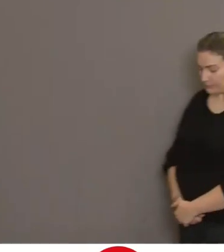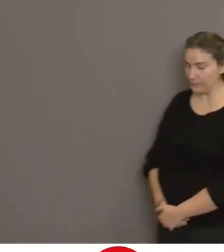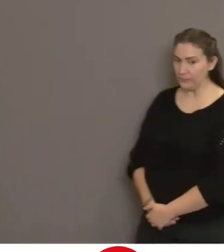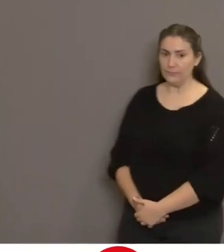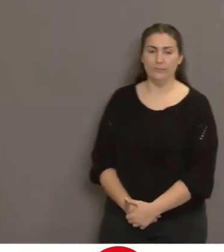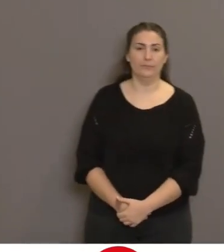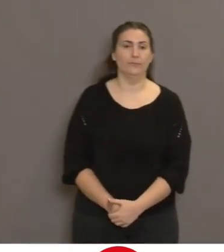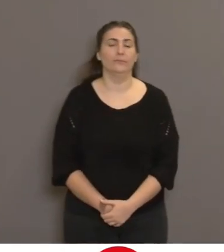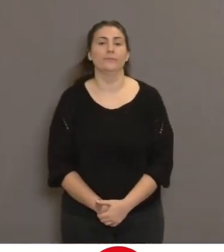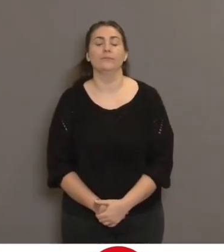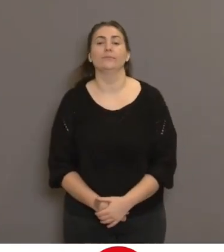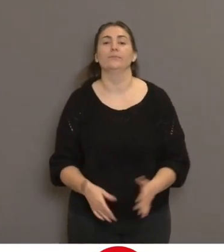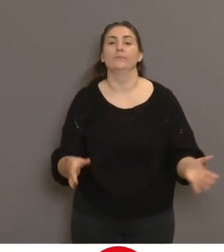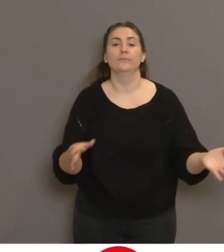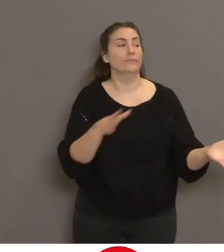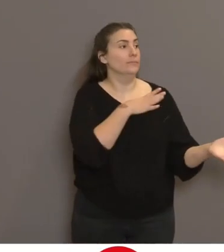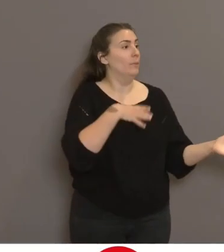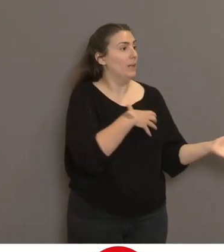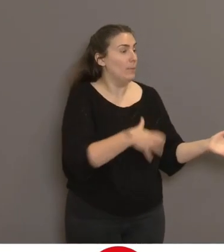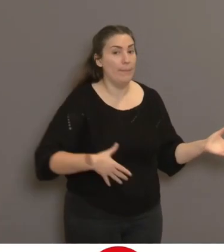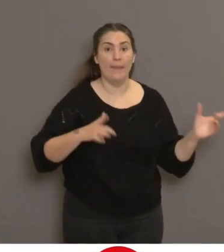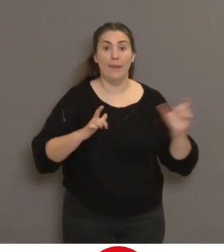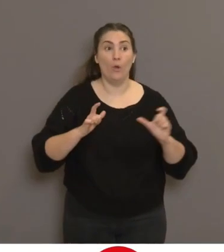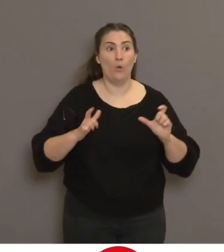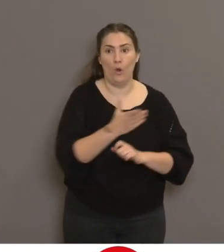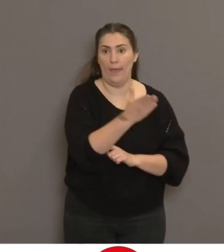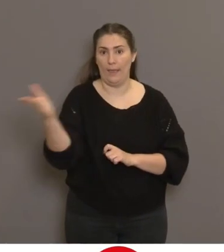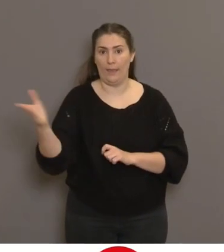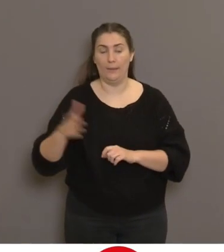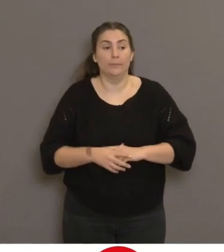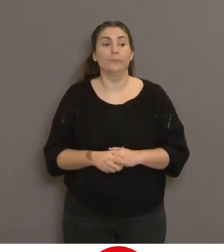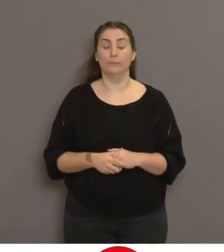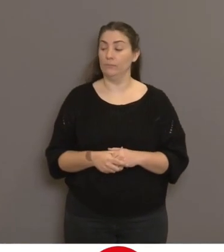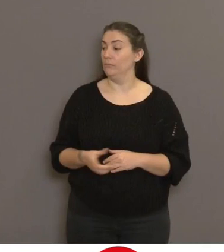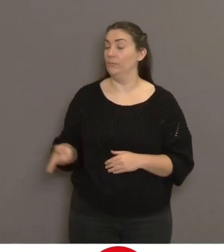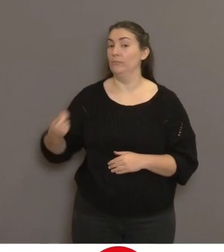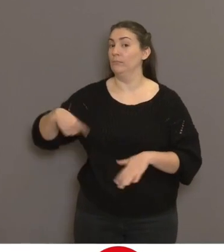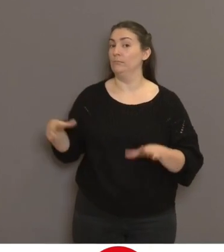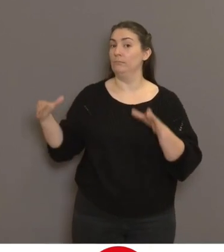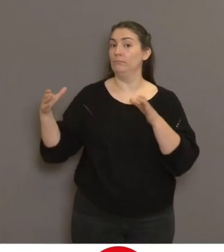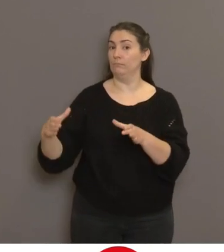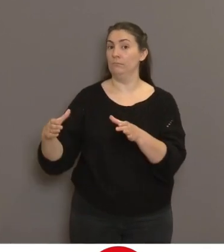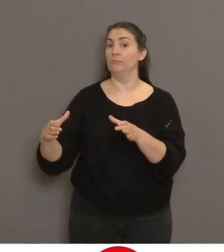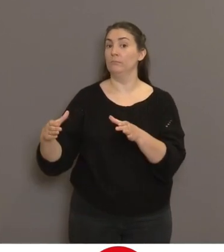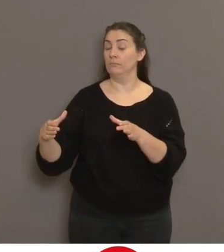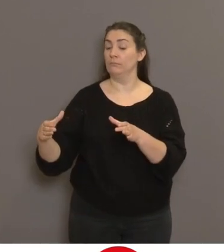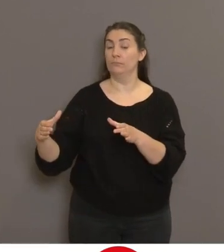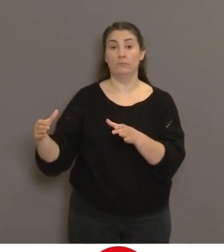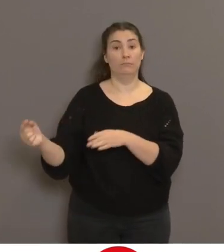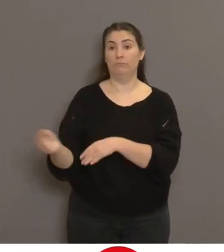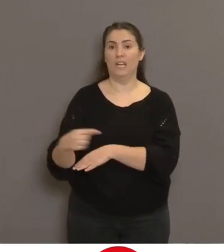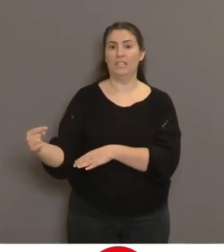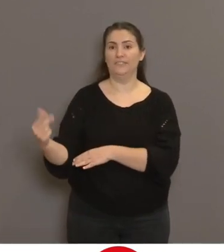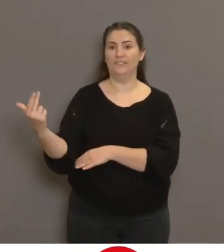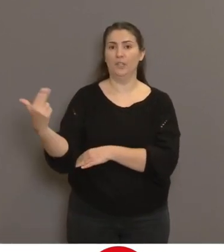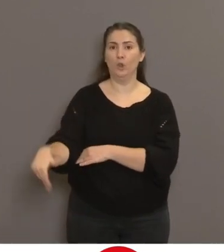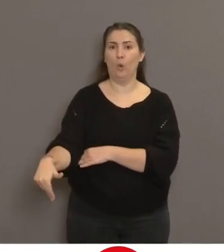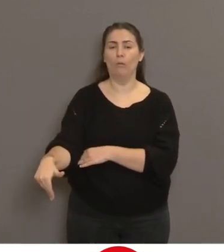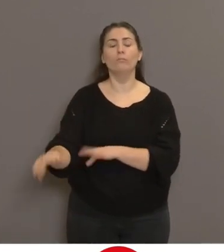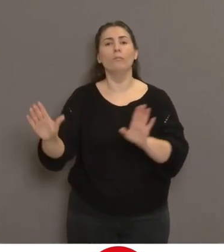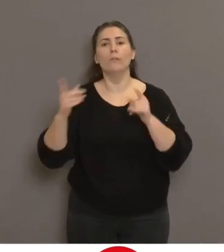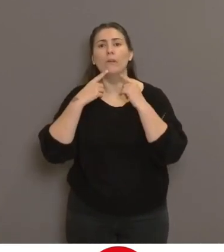Madame le maire, chers collègues, le vote négatif qui sera le nôtre n'est bien entendu pas fondé sur l'indifférence à la